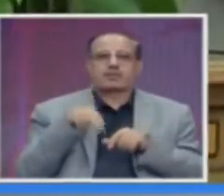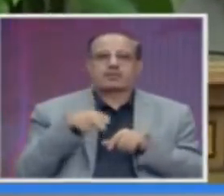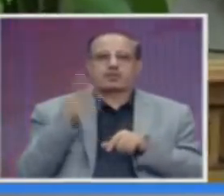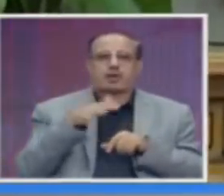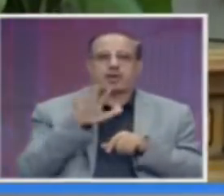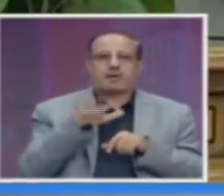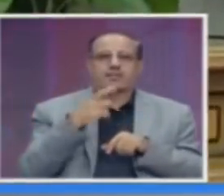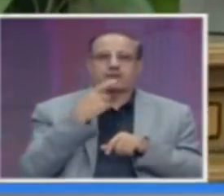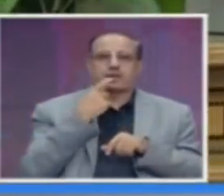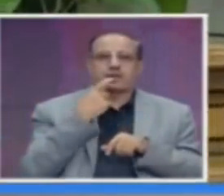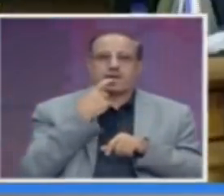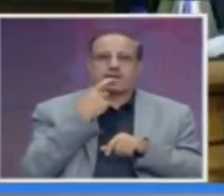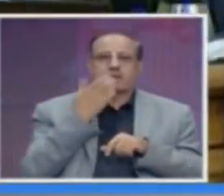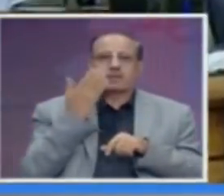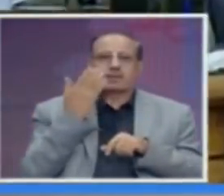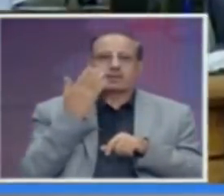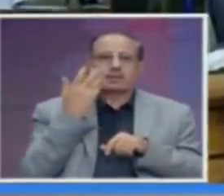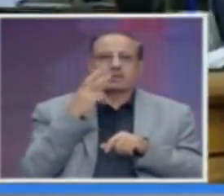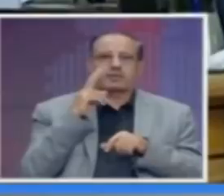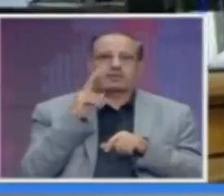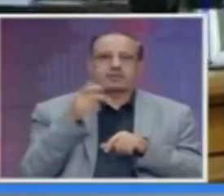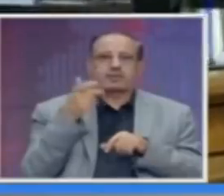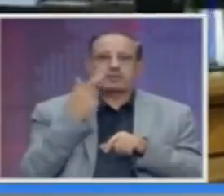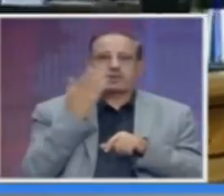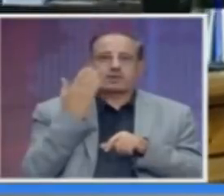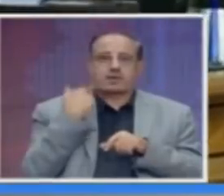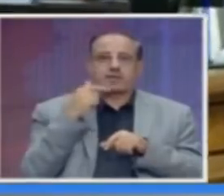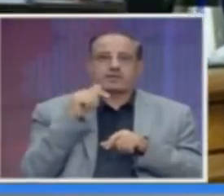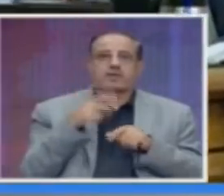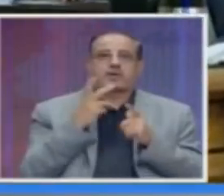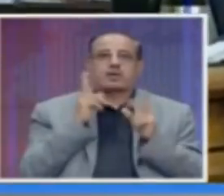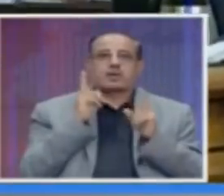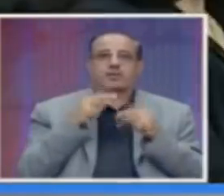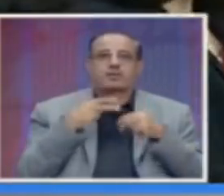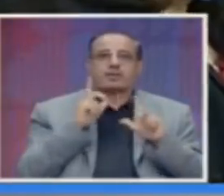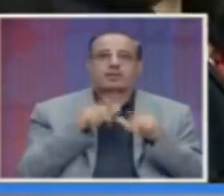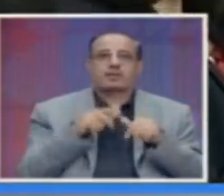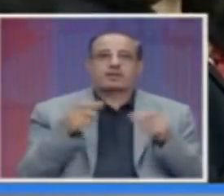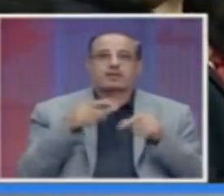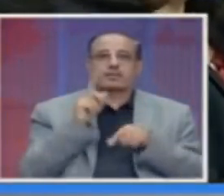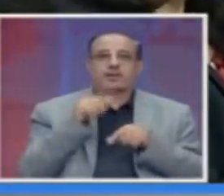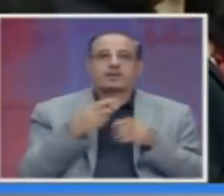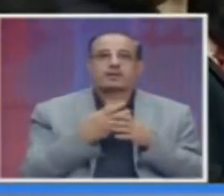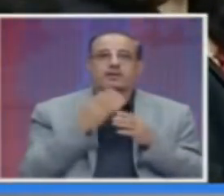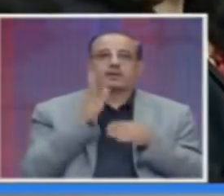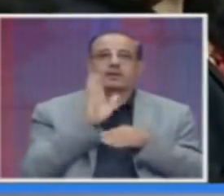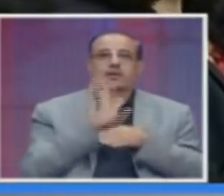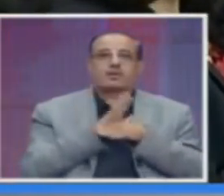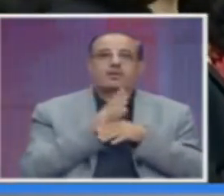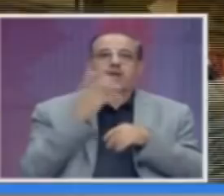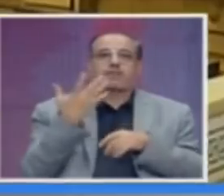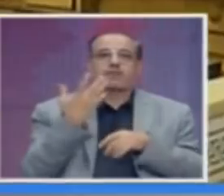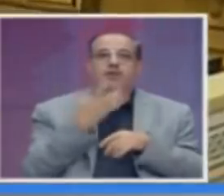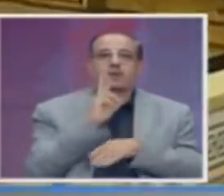منذ آخر اجتماع عقد للجنة في 18 من مايو الماضي. وقد وافقت اللجنة في اجتماع مع اليوم على تقنين